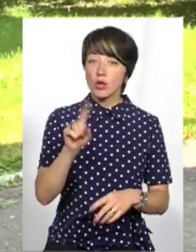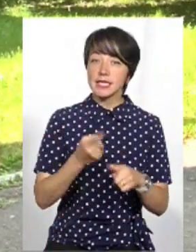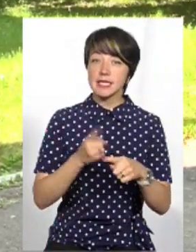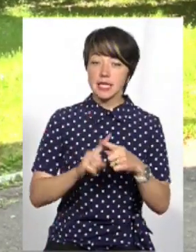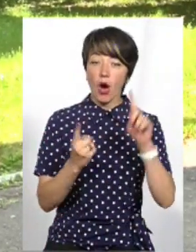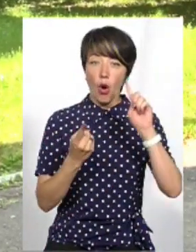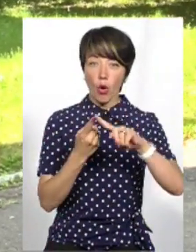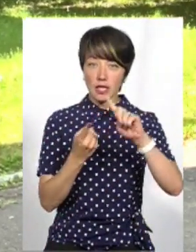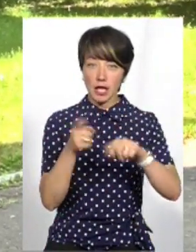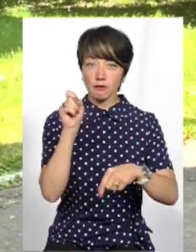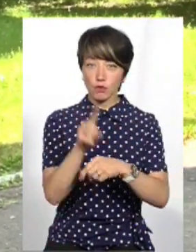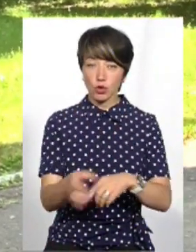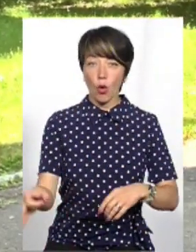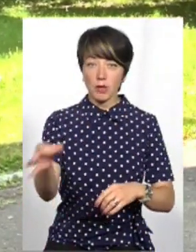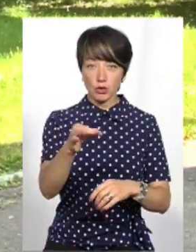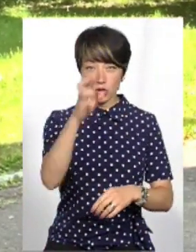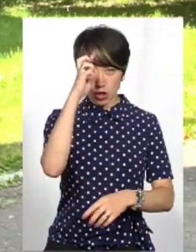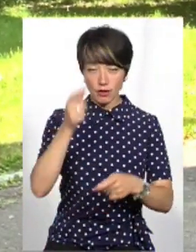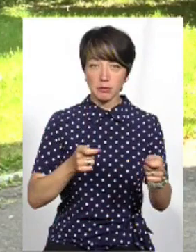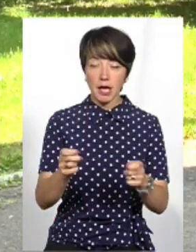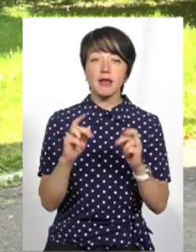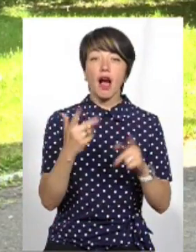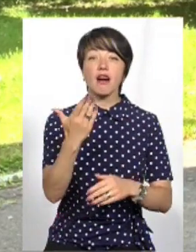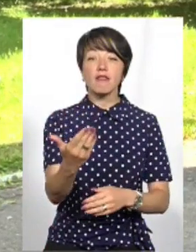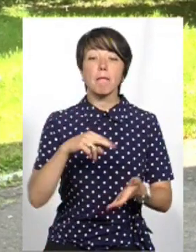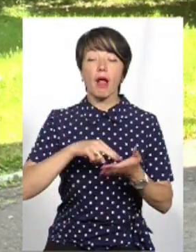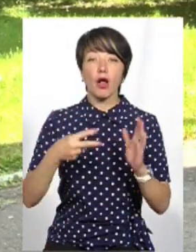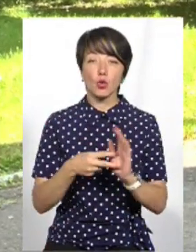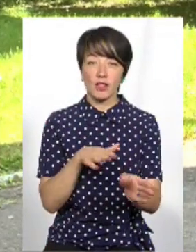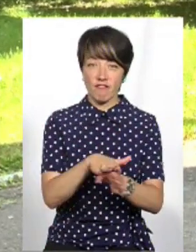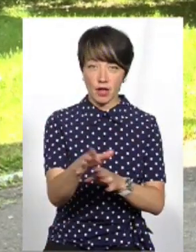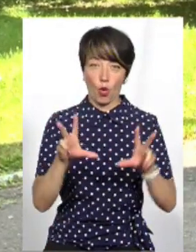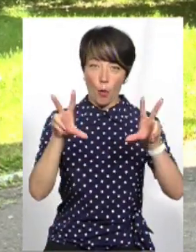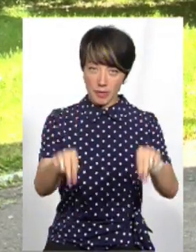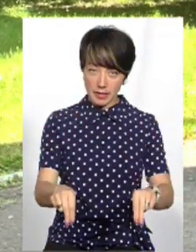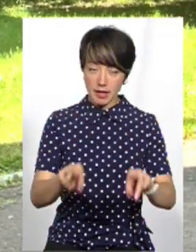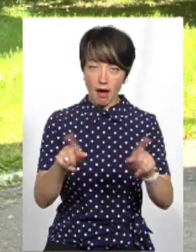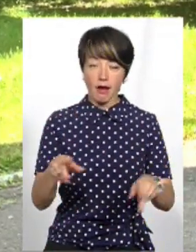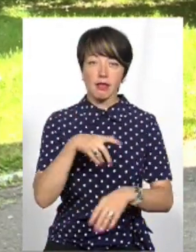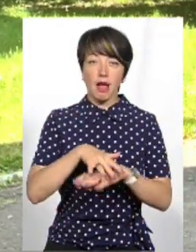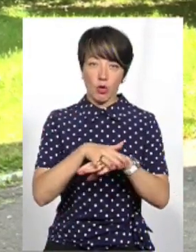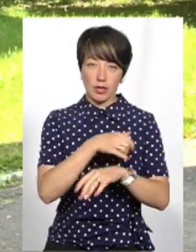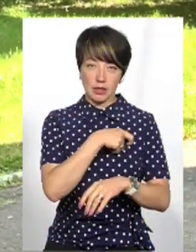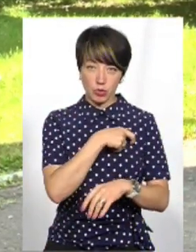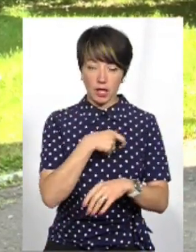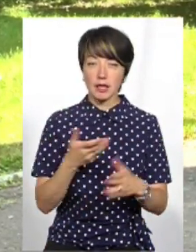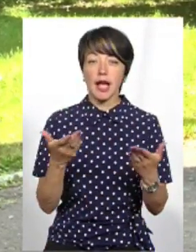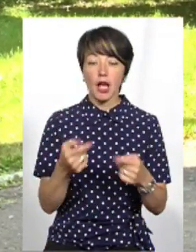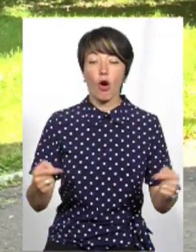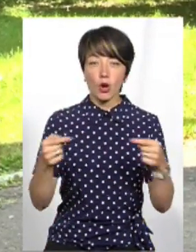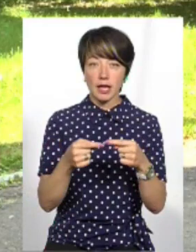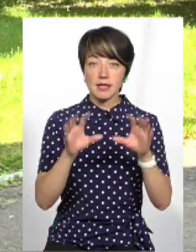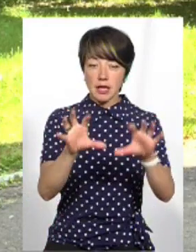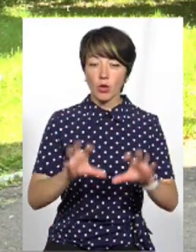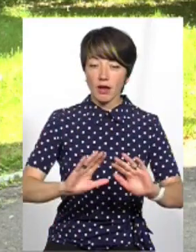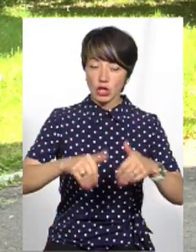одна з функцій обласної державної адміністрації, як ви збираєтесь виконати обіцяне в якості народного депутата? Які конкретні